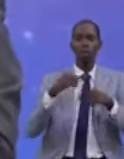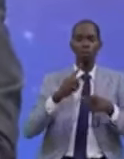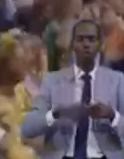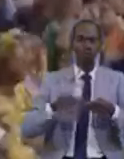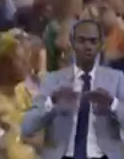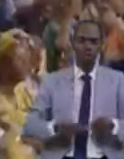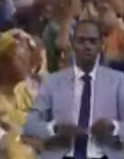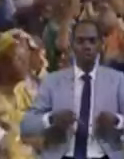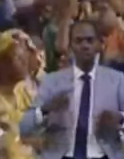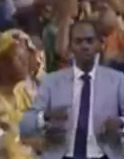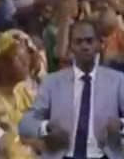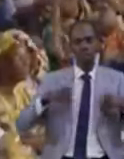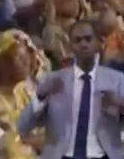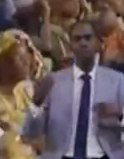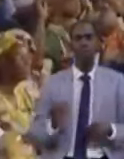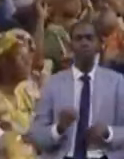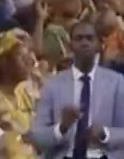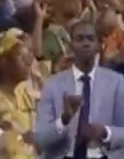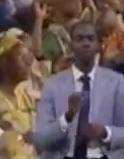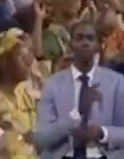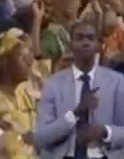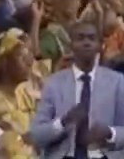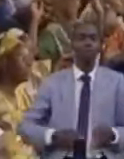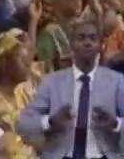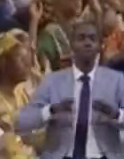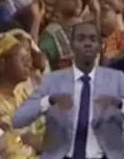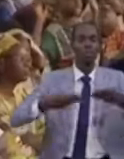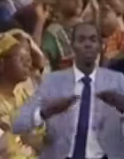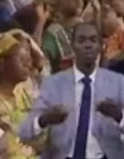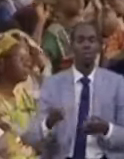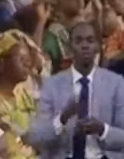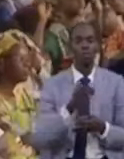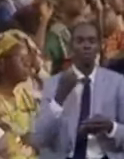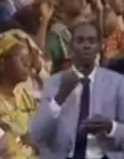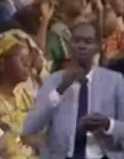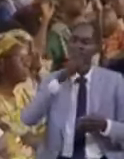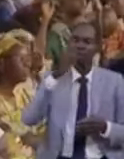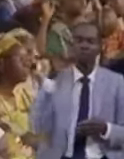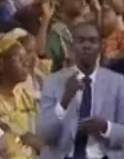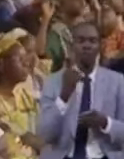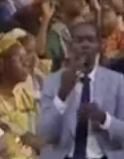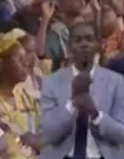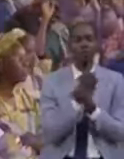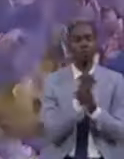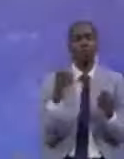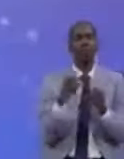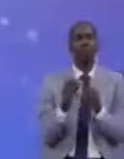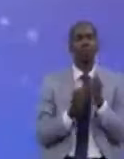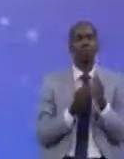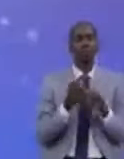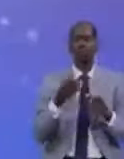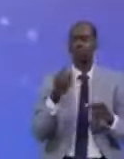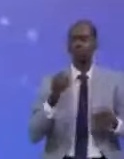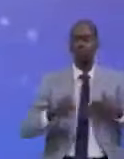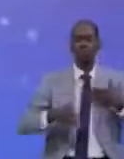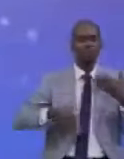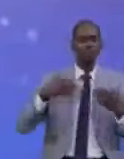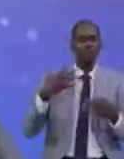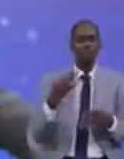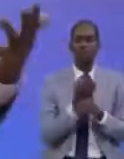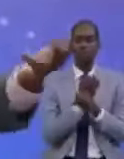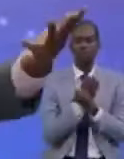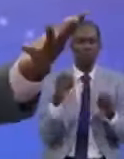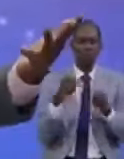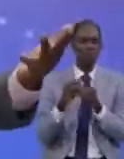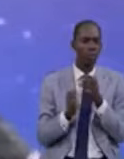toujours Seigneur accordeleur l'assurance du salut la joie du salut